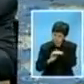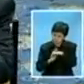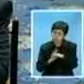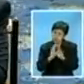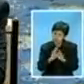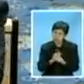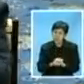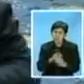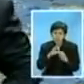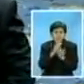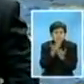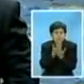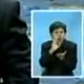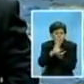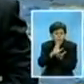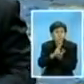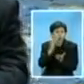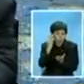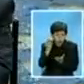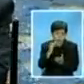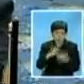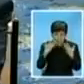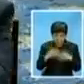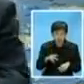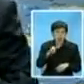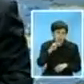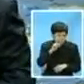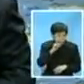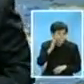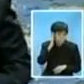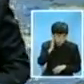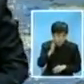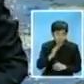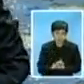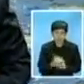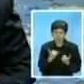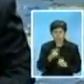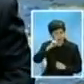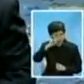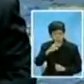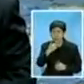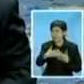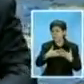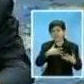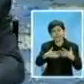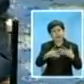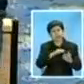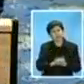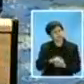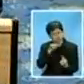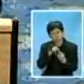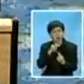ว่าเอาเรื่องงบประมาณก่อนแล้วค่อยน้ำค่อยมาว่ากันพรุ่งนี้หนังอันนี้ใช้ใหม่ก็ได้ครับก็จะ